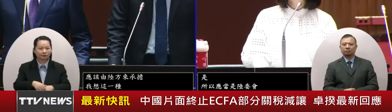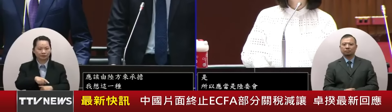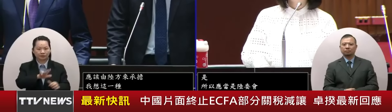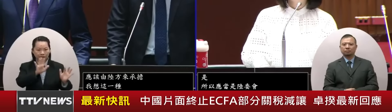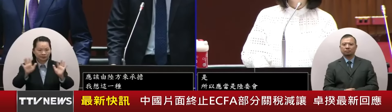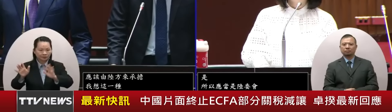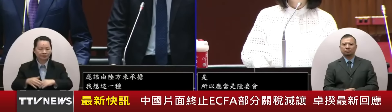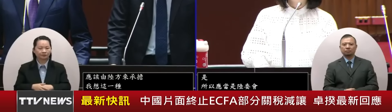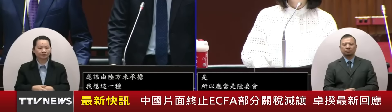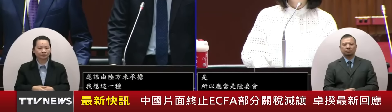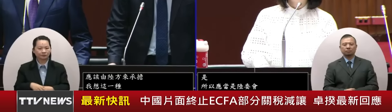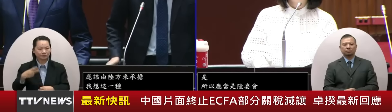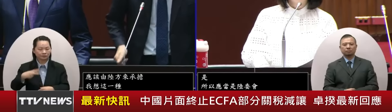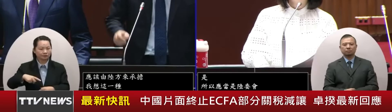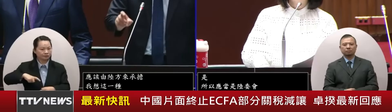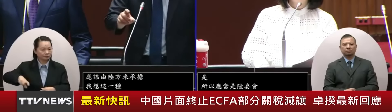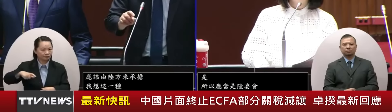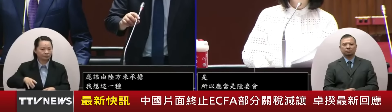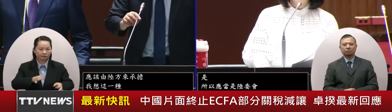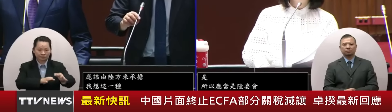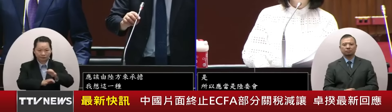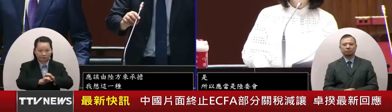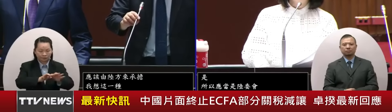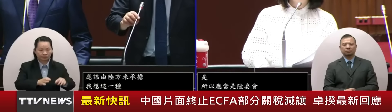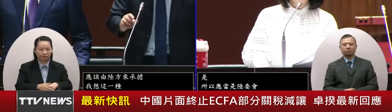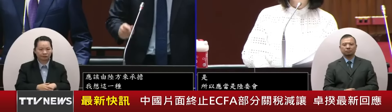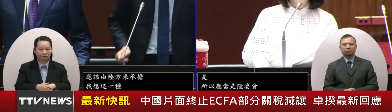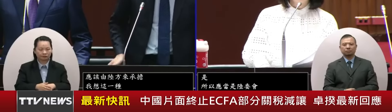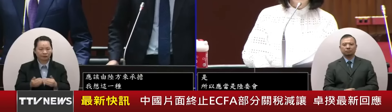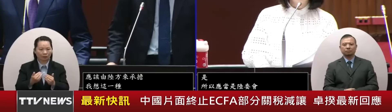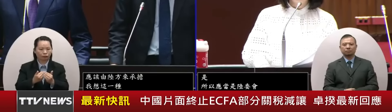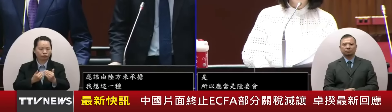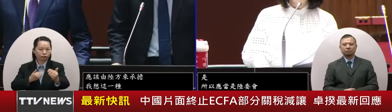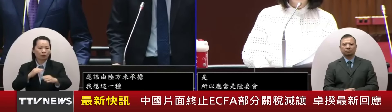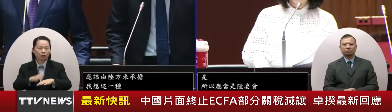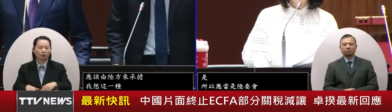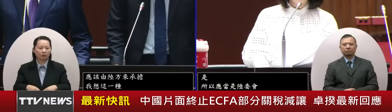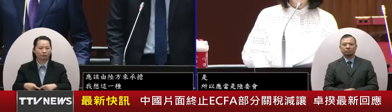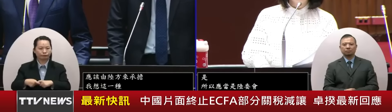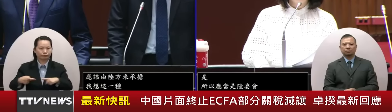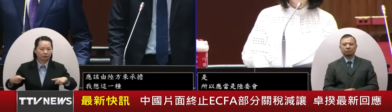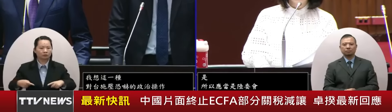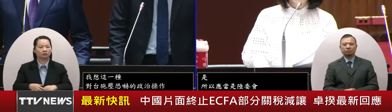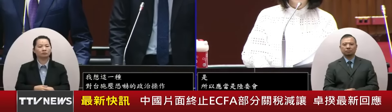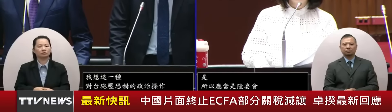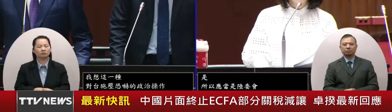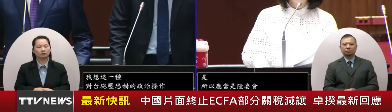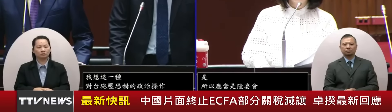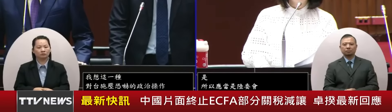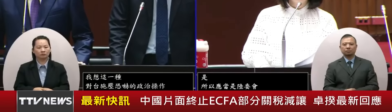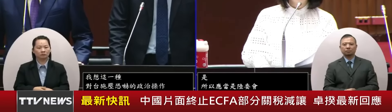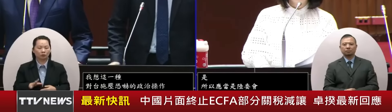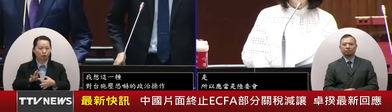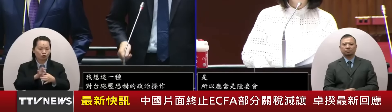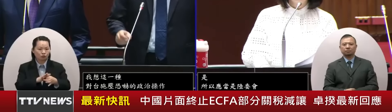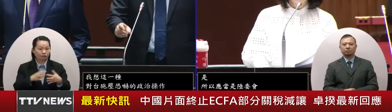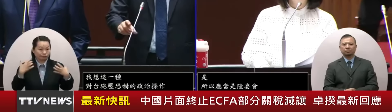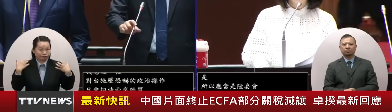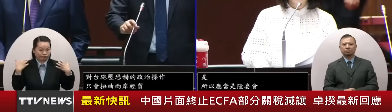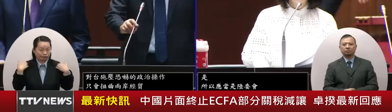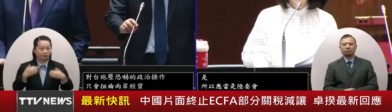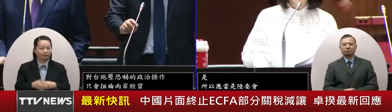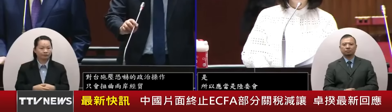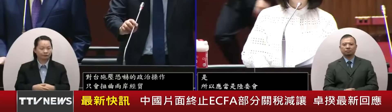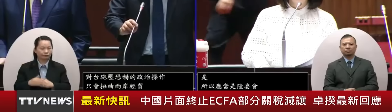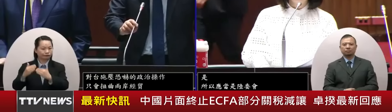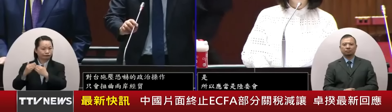式，更让两岸的经贸渐行渐远，脱钩断裂。我想相关的责任应由